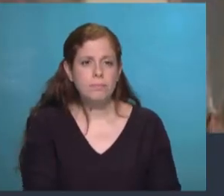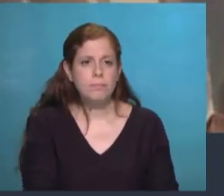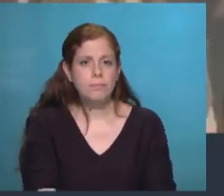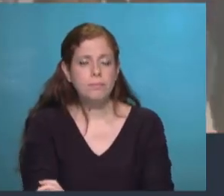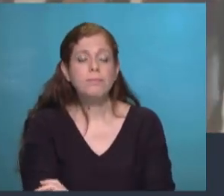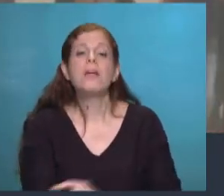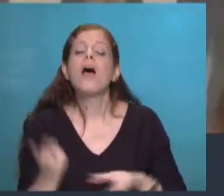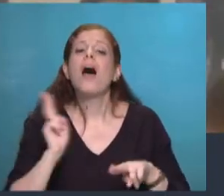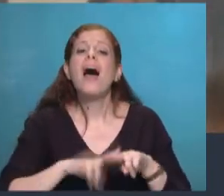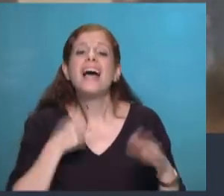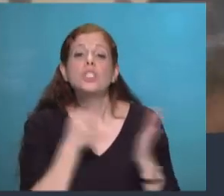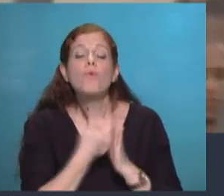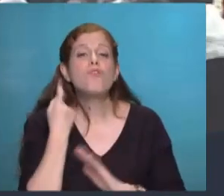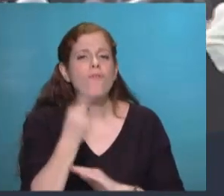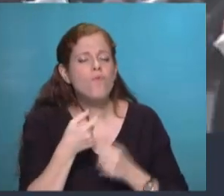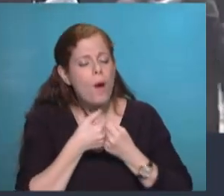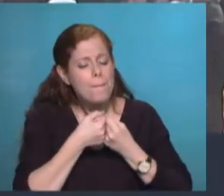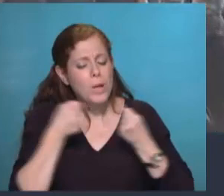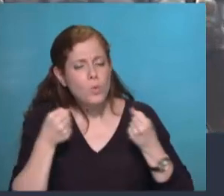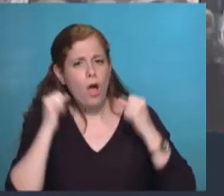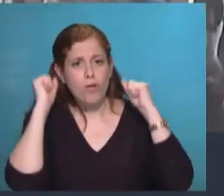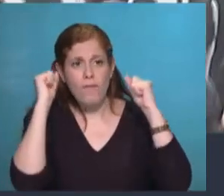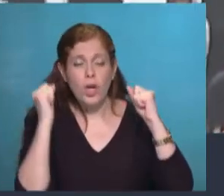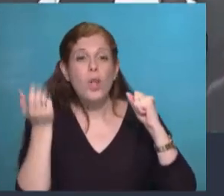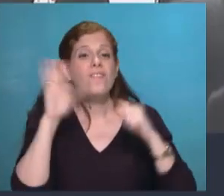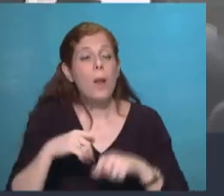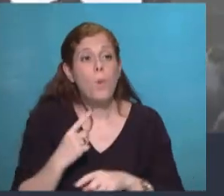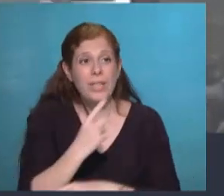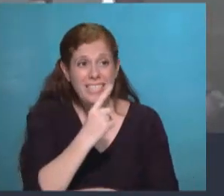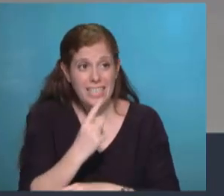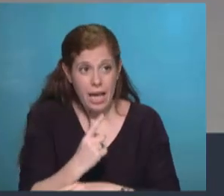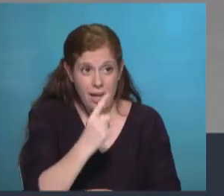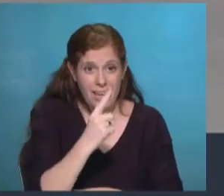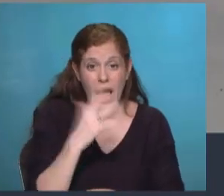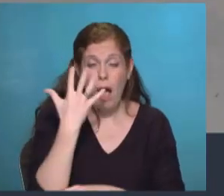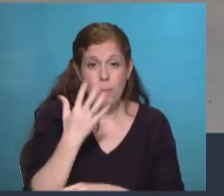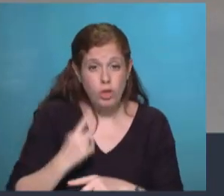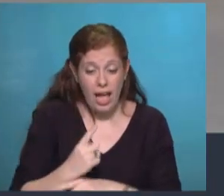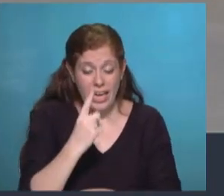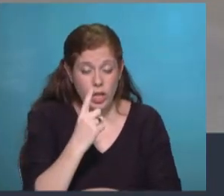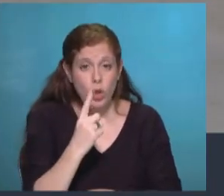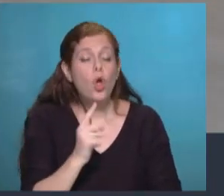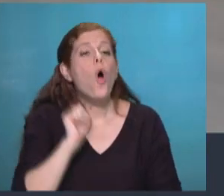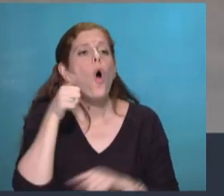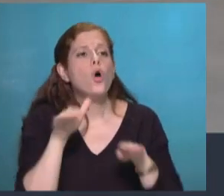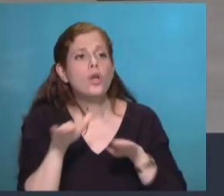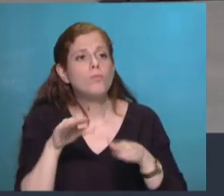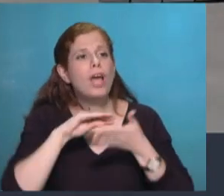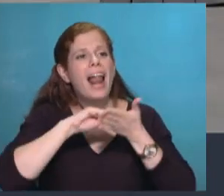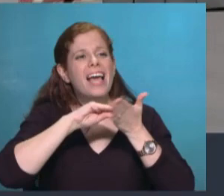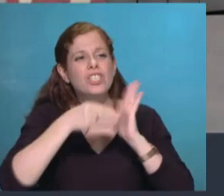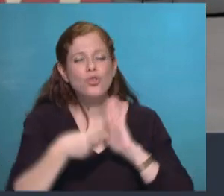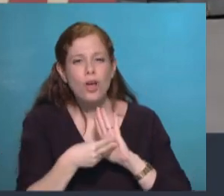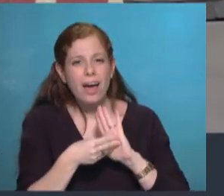אחרי סוף שבוע מתוח של הפגנות ולמרות ירי 5 רקטות הלילה, ראש הממשלה נתניהו אישר את פתיחת